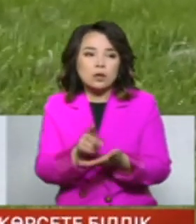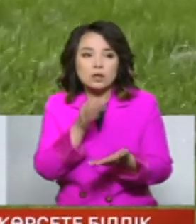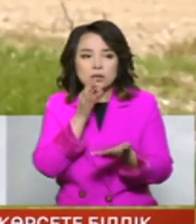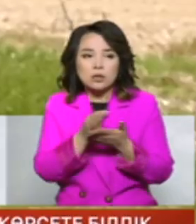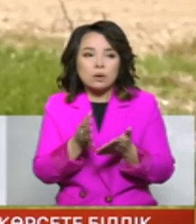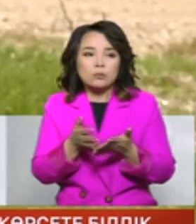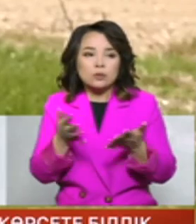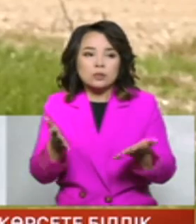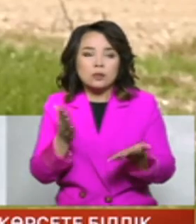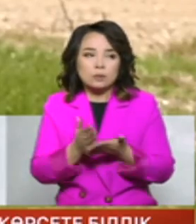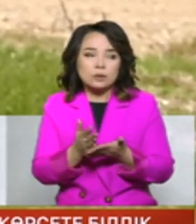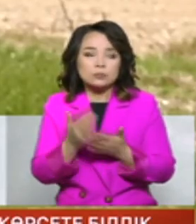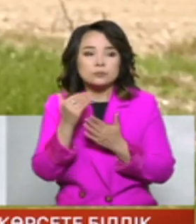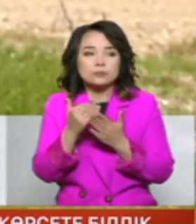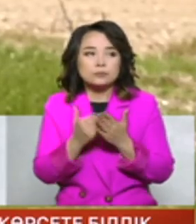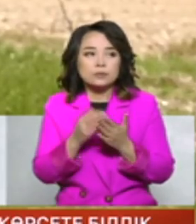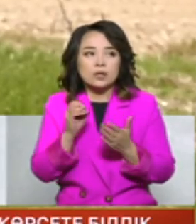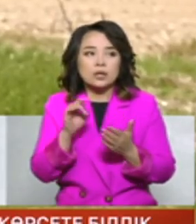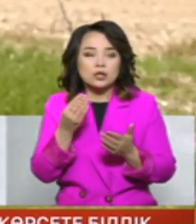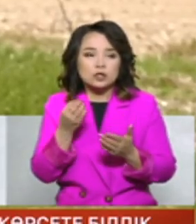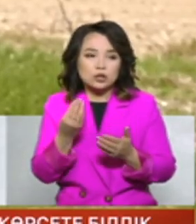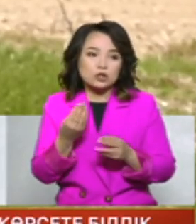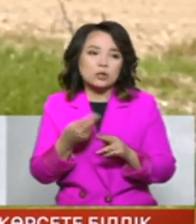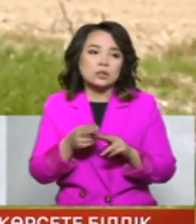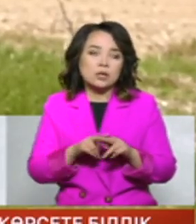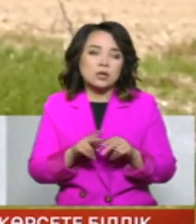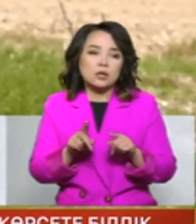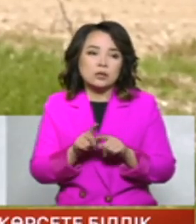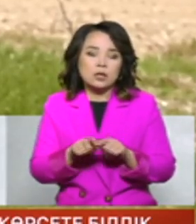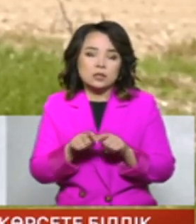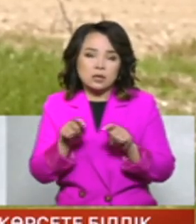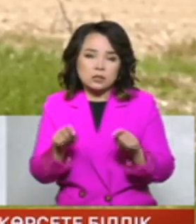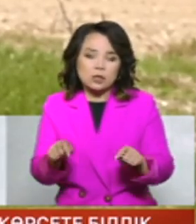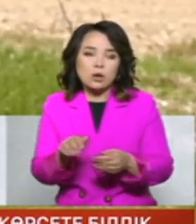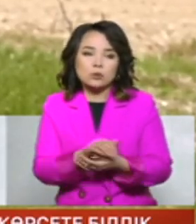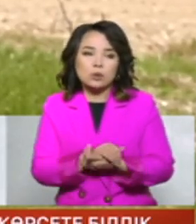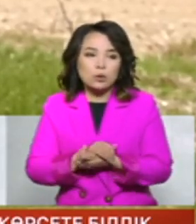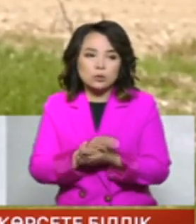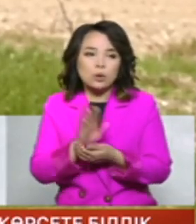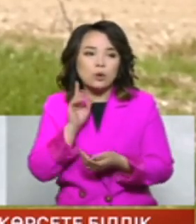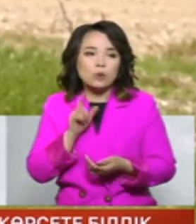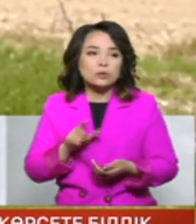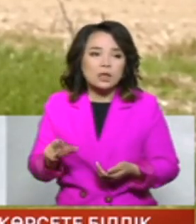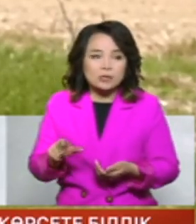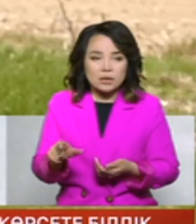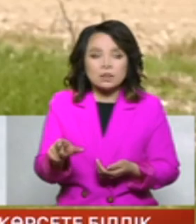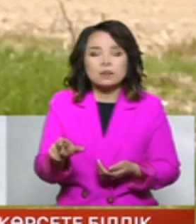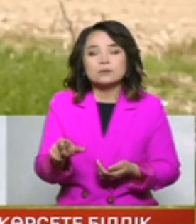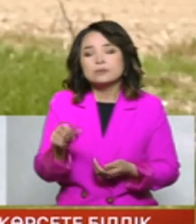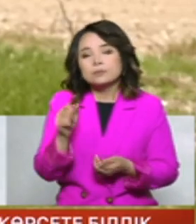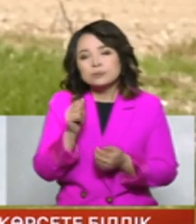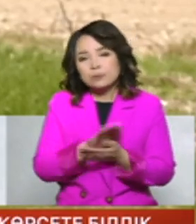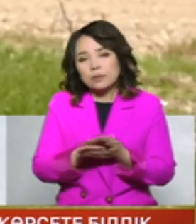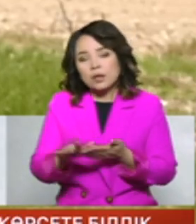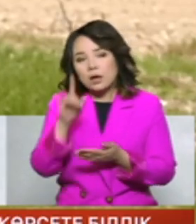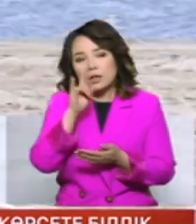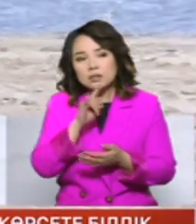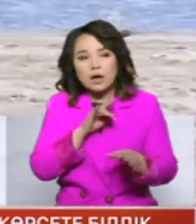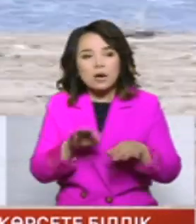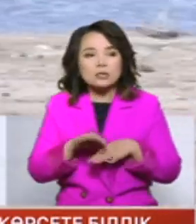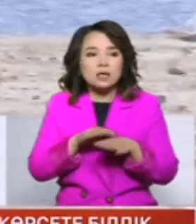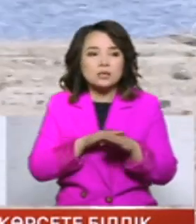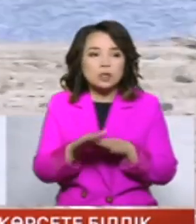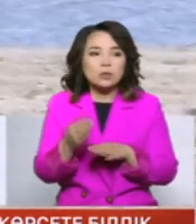жауапкершілік. По программе «Ертіс река дружбы». «Ертіс – достық өзені» бағдарламасы бойынша «Таза Қазақстан» акция